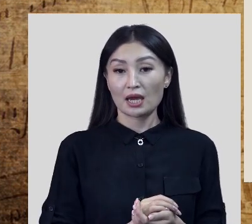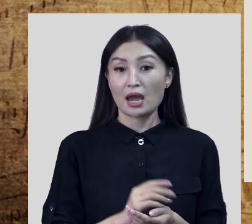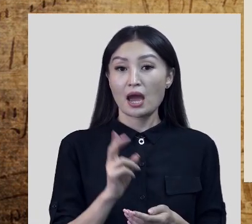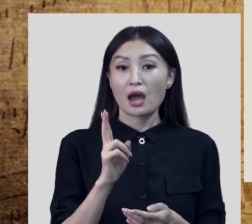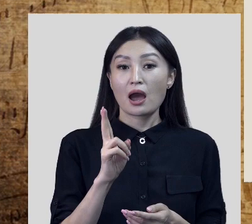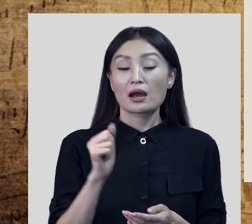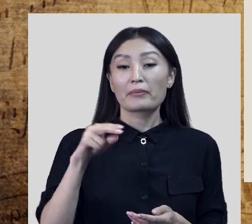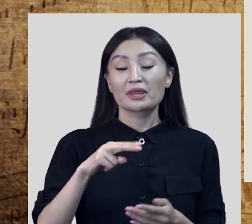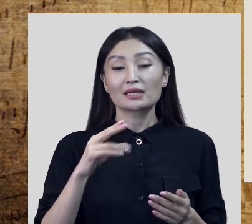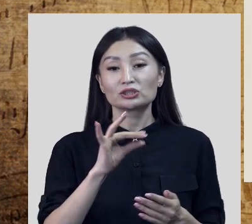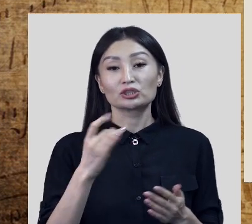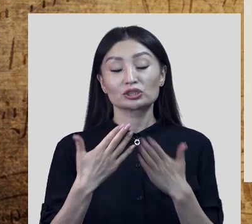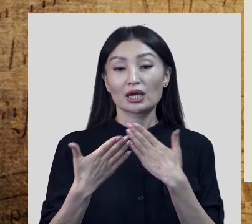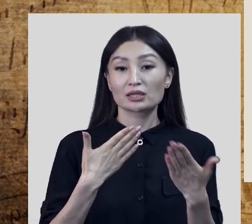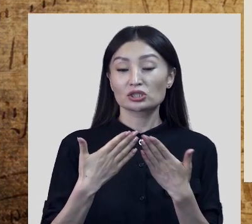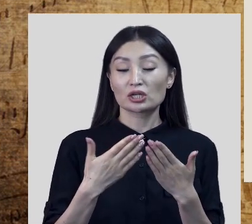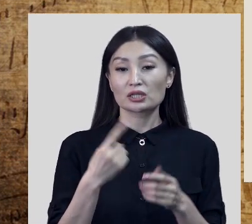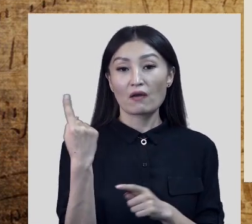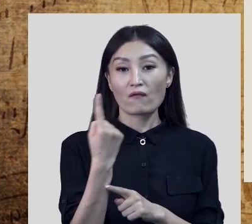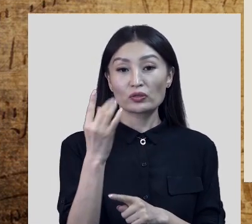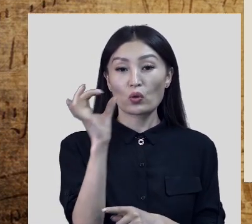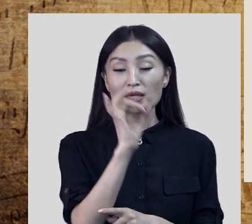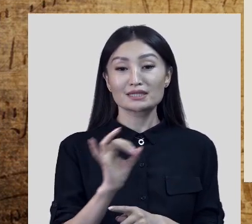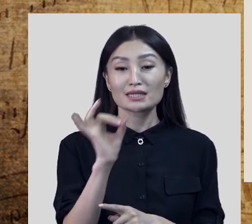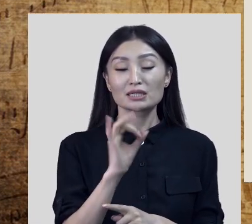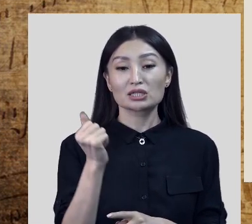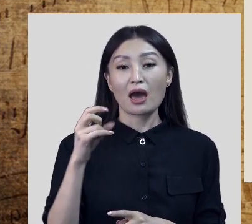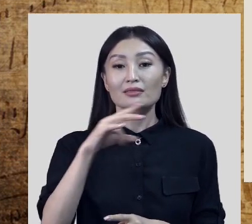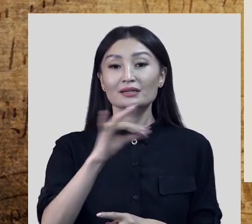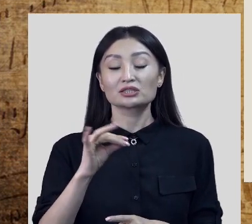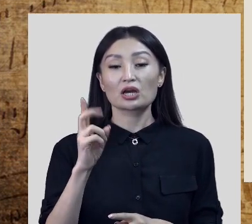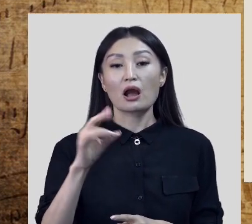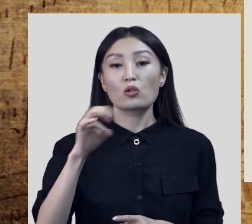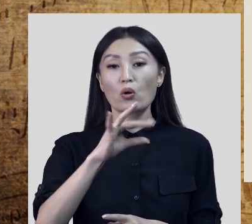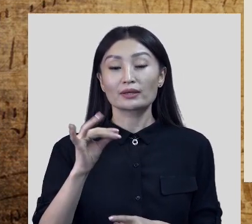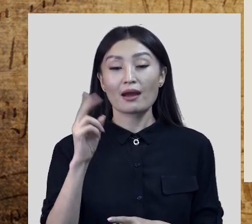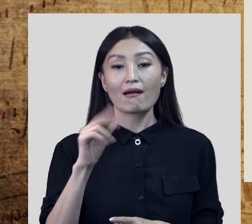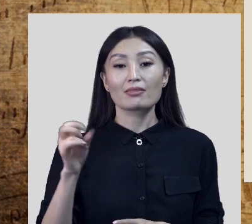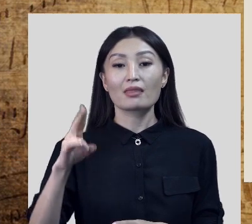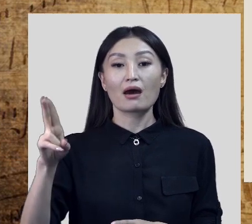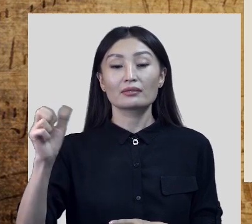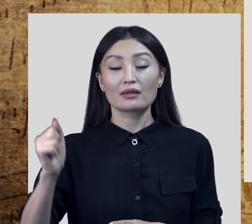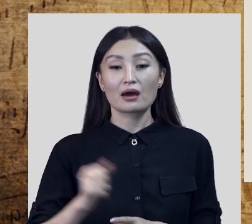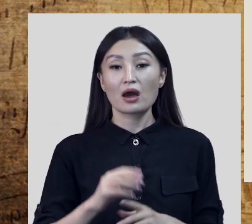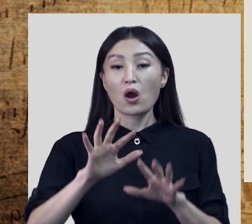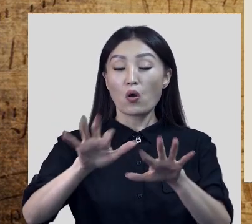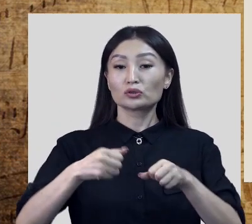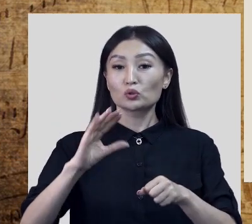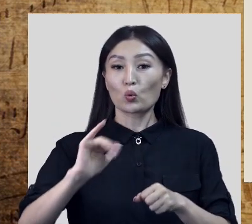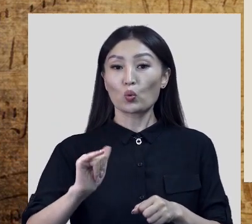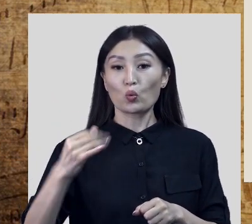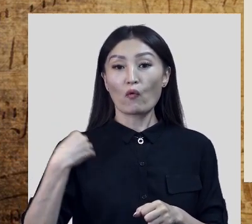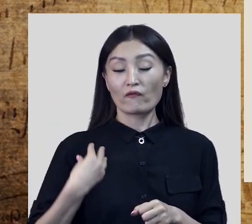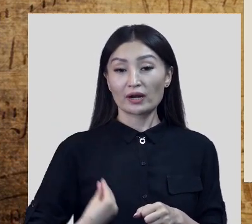капиталистические отношения развивались и в одной из старейших английских колоний канаде канада отнятой у франции в